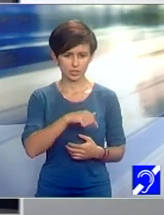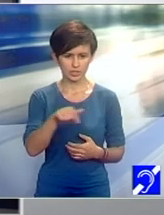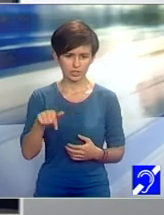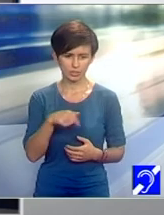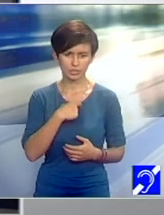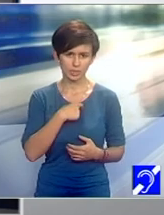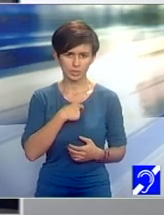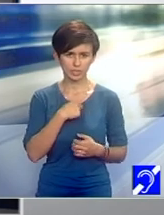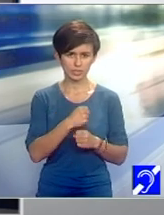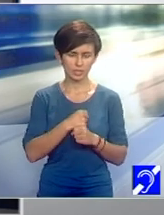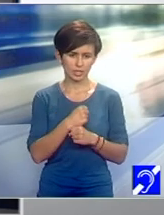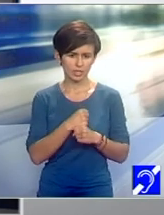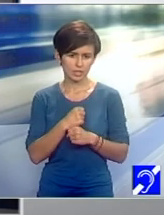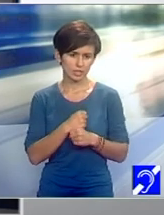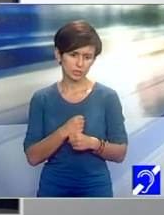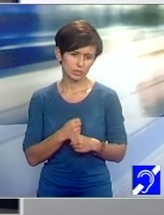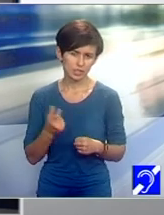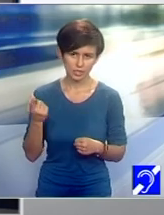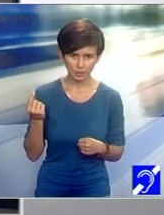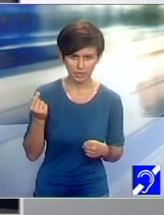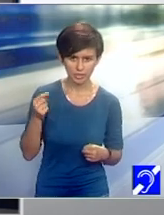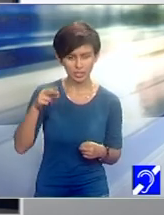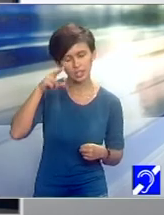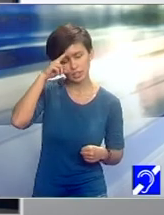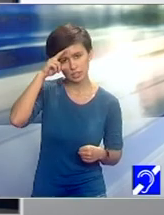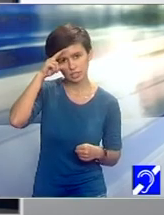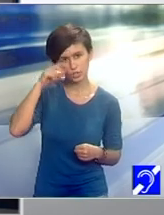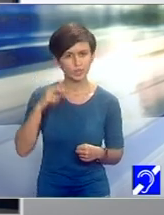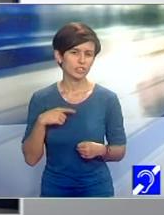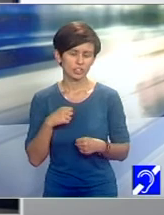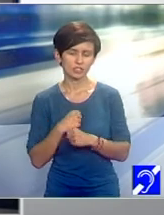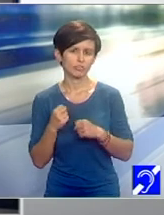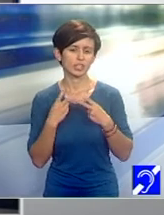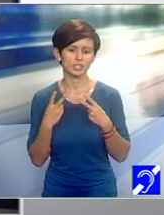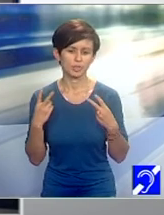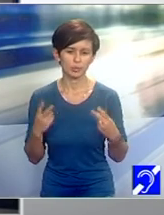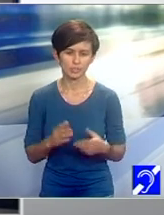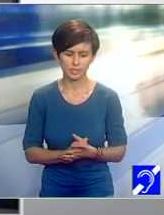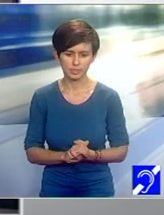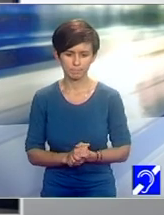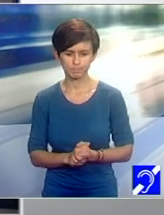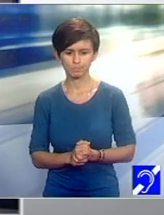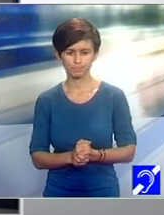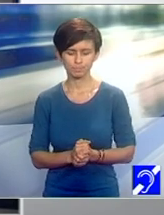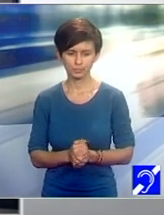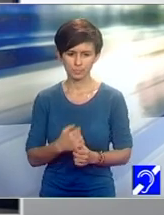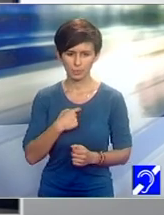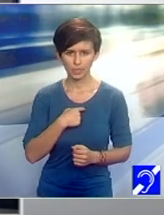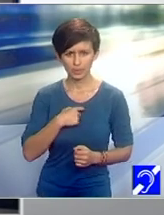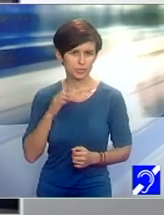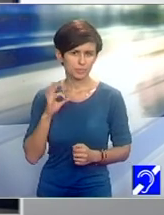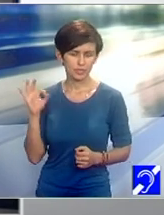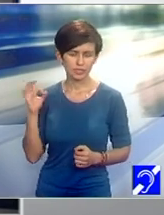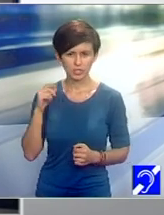un semestru în Ludwigsburg, la partenerii din Germania, ce contează foarte mult, atât cât să-și perfecționeze cunoștințele de